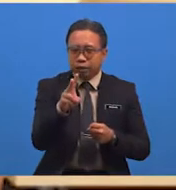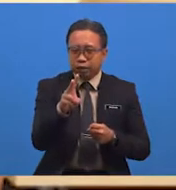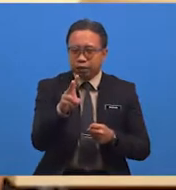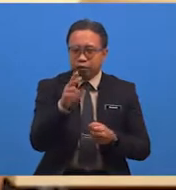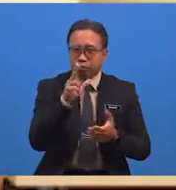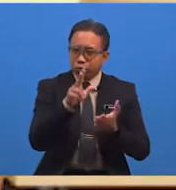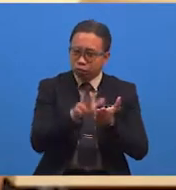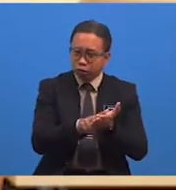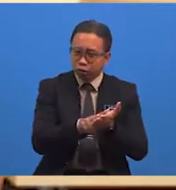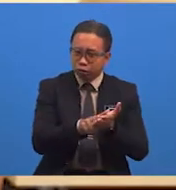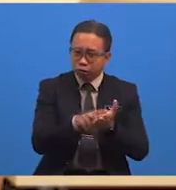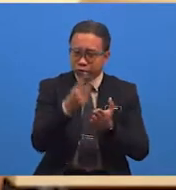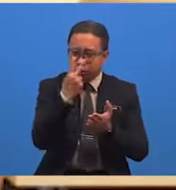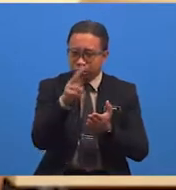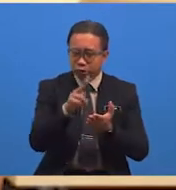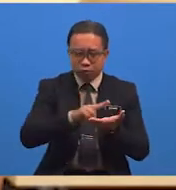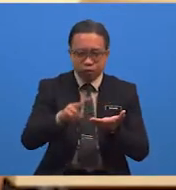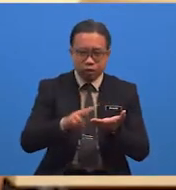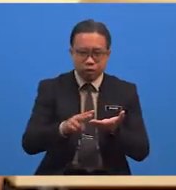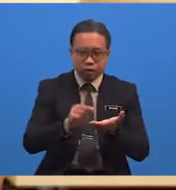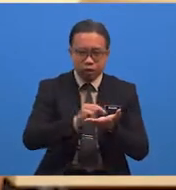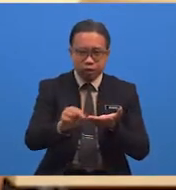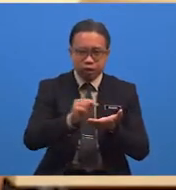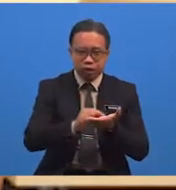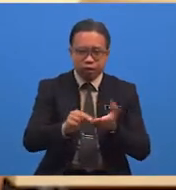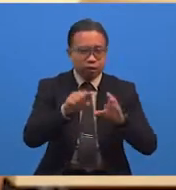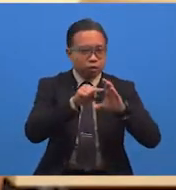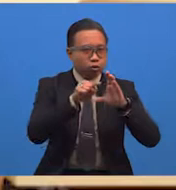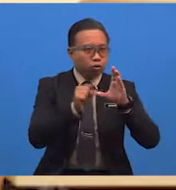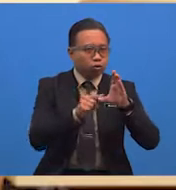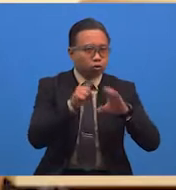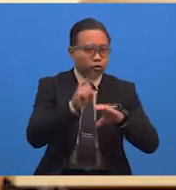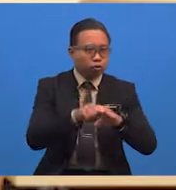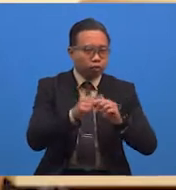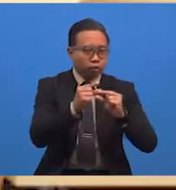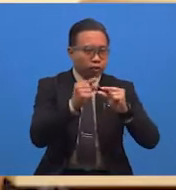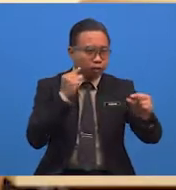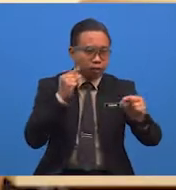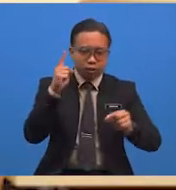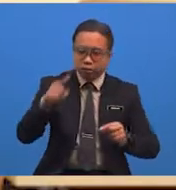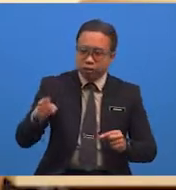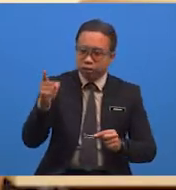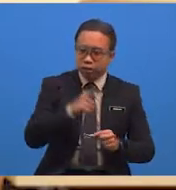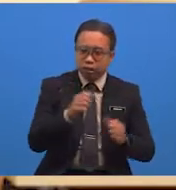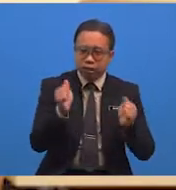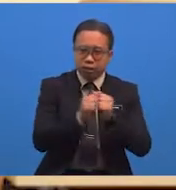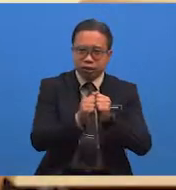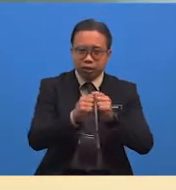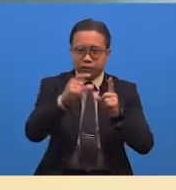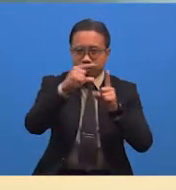yang jelas melalui bacaan nilai-nilai sudut pada garis bersilang dengan